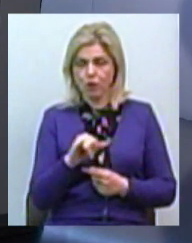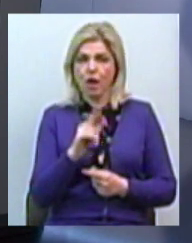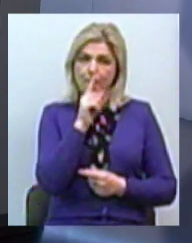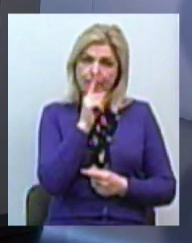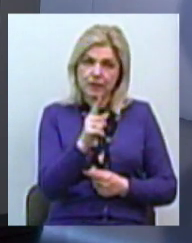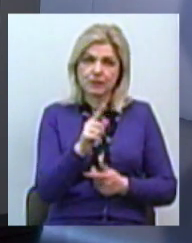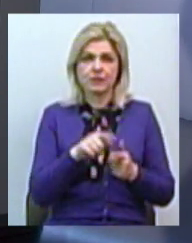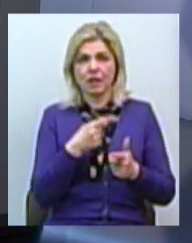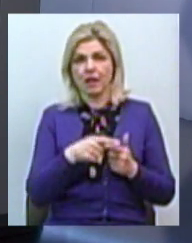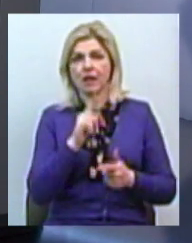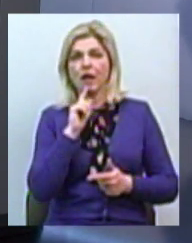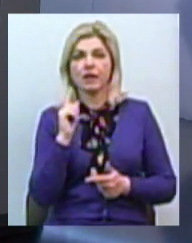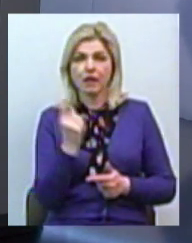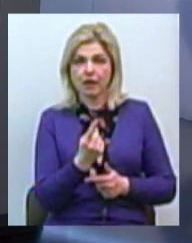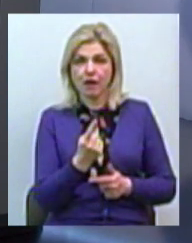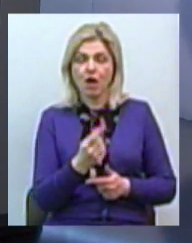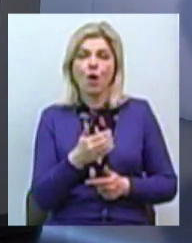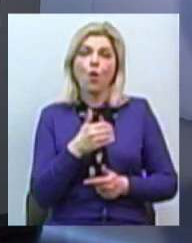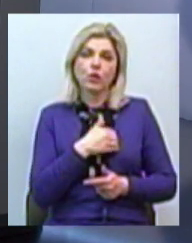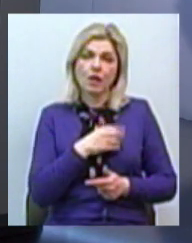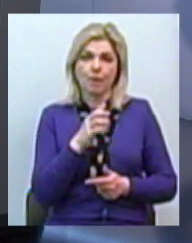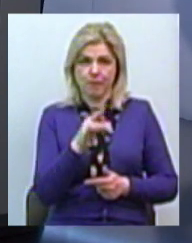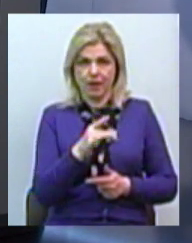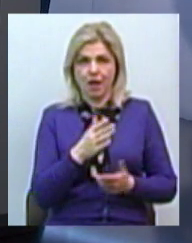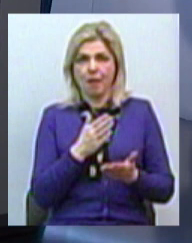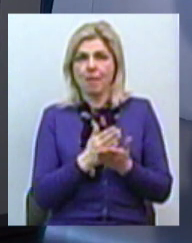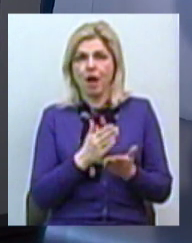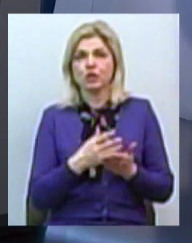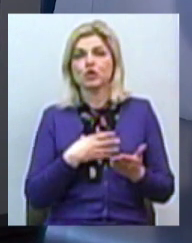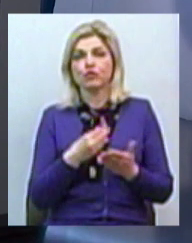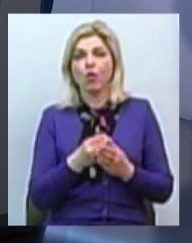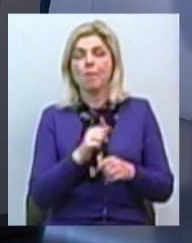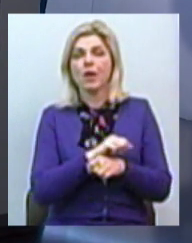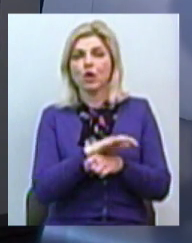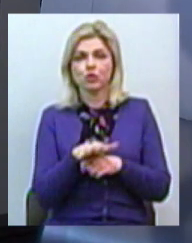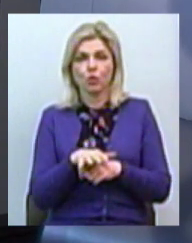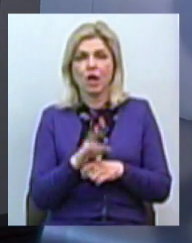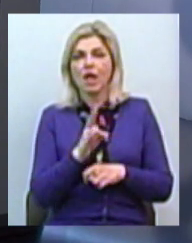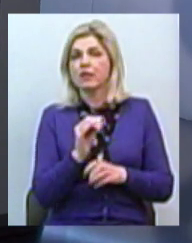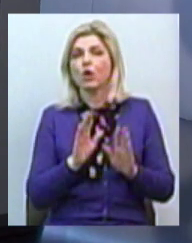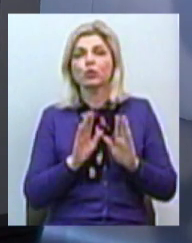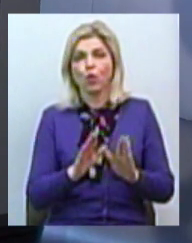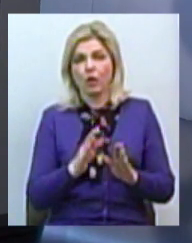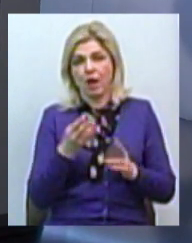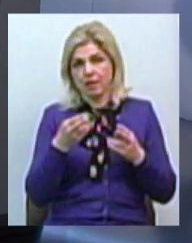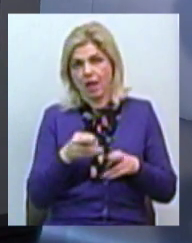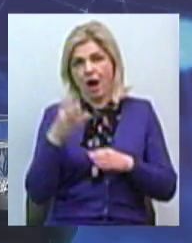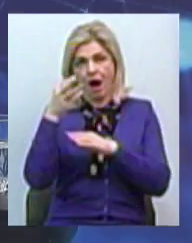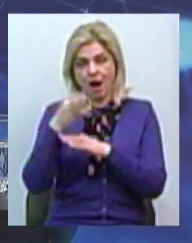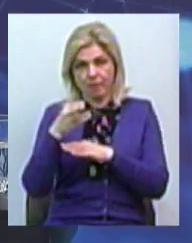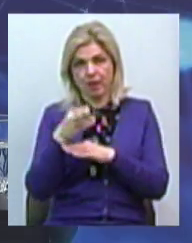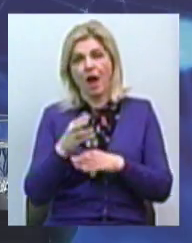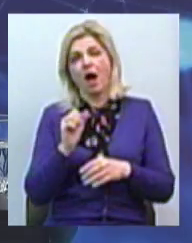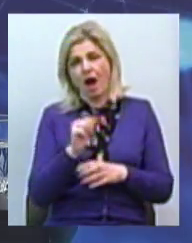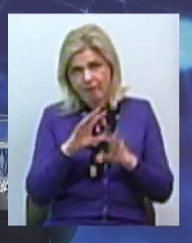далі. Тобто хотілося б мати свою мережу, не тільки для камер. А взагалі власну мережу, так? Взагалі,